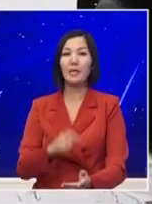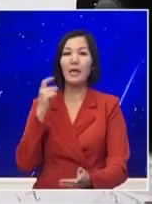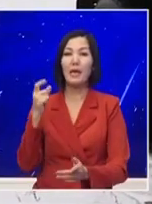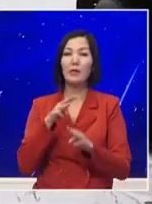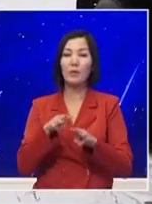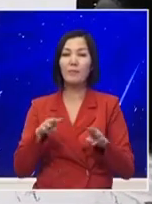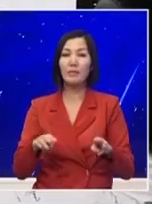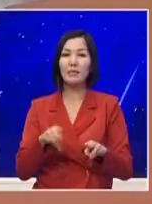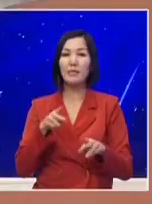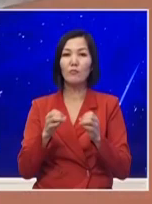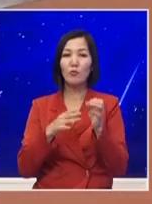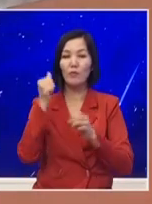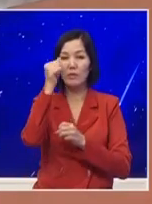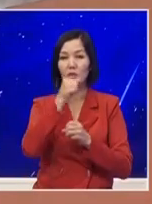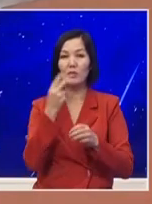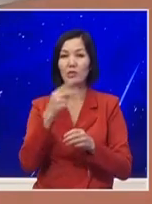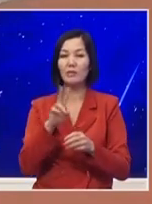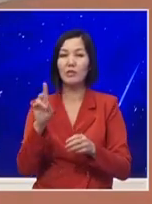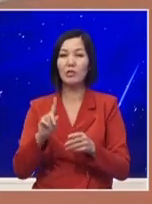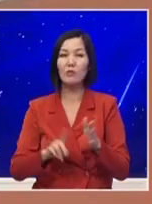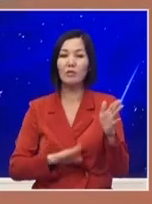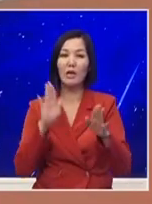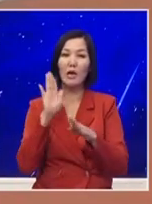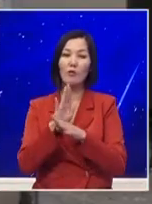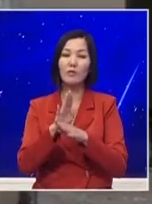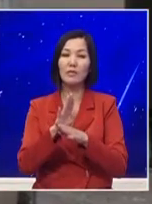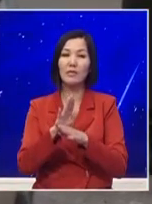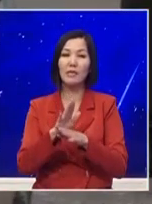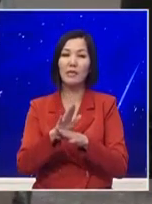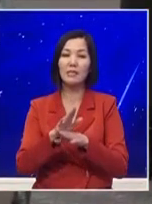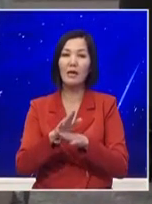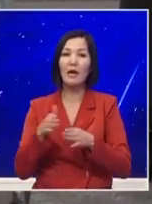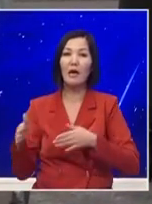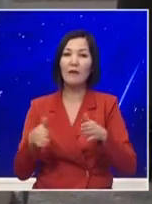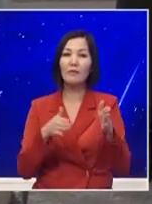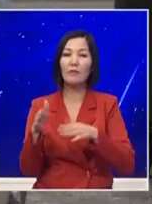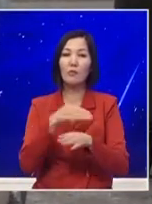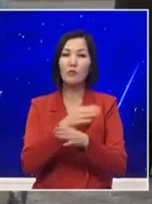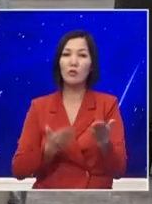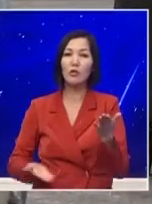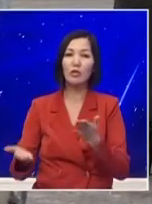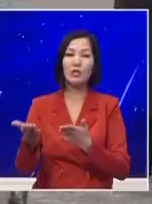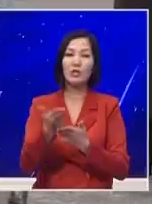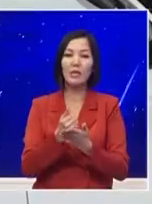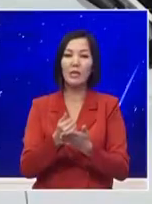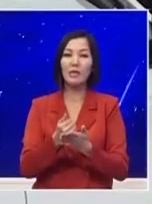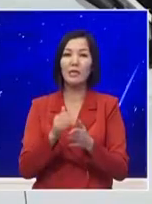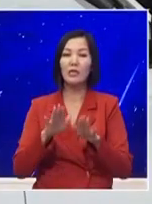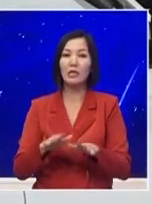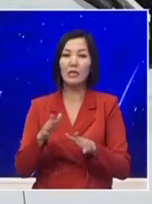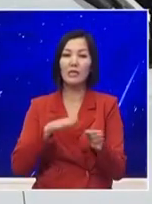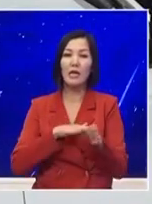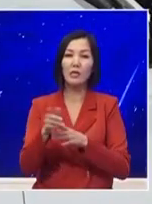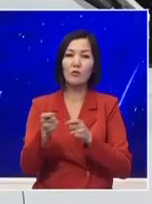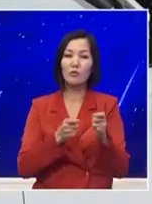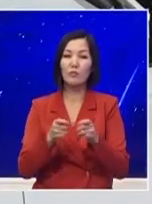министрінің 2015 жылдың 20 наурызындағы қаулысы бар. Онда автомобиль жолдары мен көшелерден жиналған қар жергілікті атқарушы орган